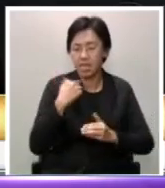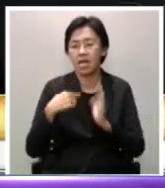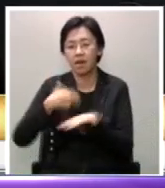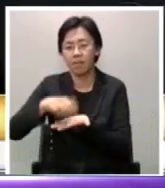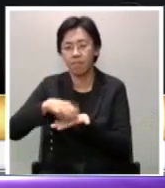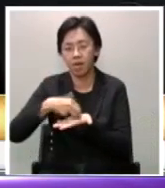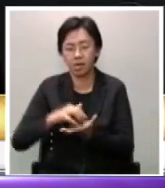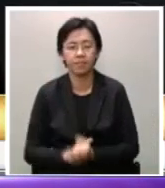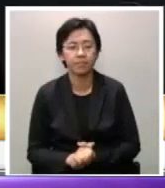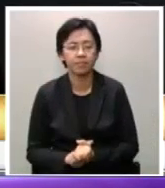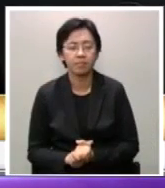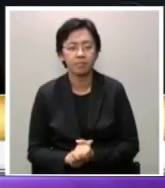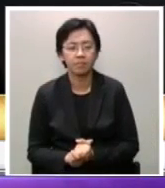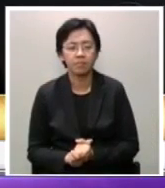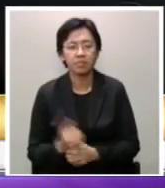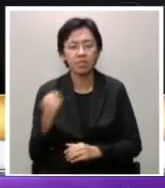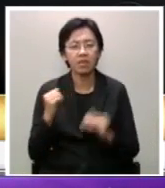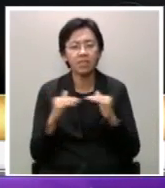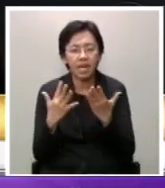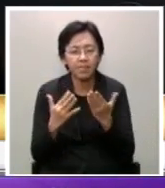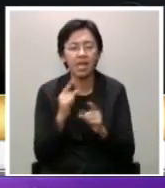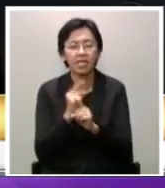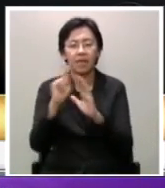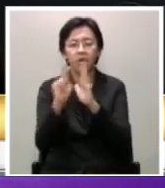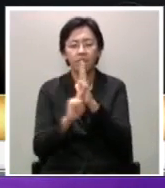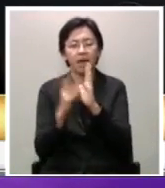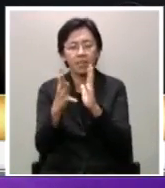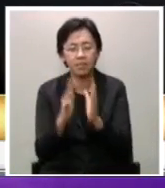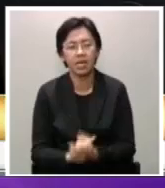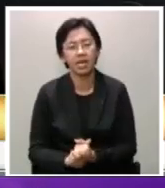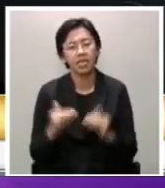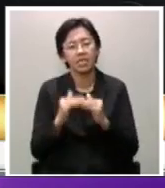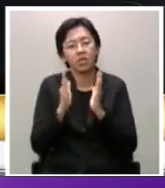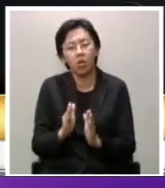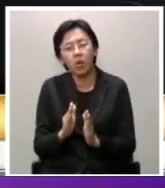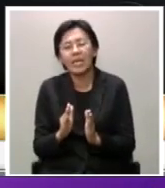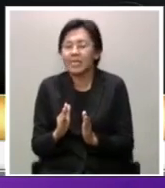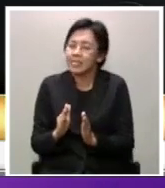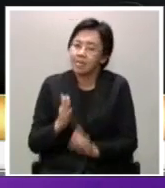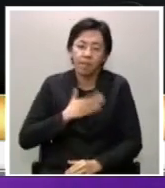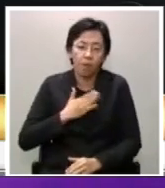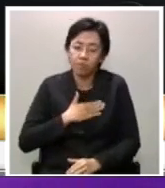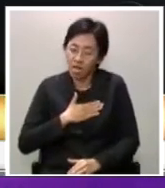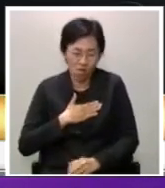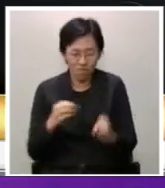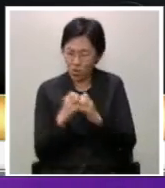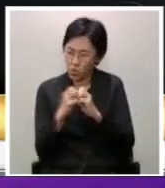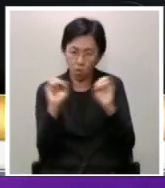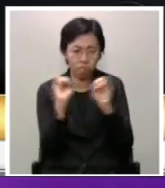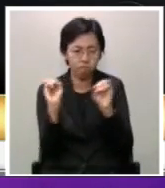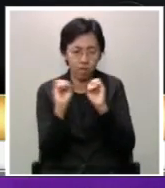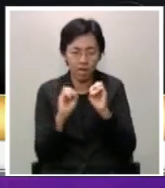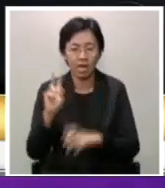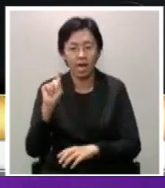ะครับการใช้อำนาจที่ได้มาโดยไม่ชอบธรรมละเมิดหลักนิติธรรมและสิทธิภาพส่วนบุคคลผมกราบเรียนว่าผมไม่เคยไปก้าวล่วงใครแม้กระทั่ง